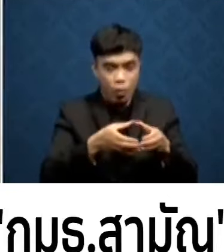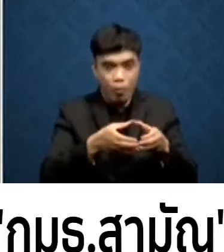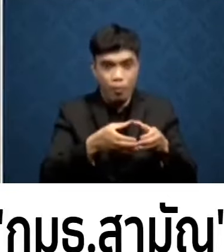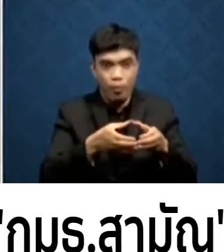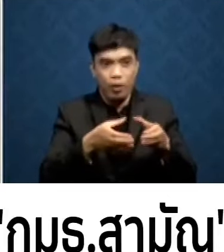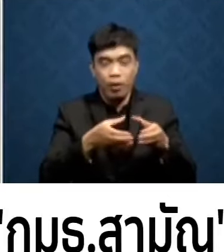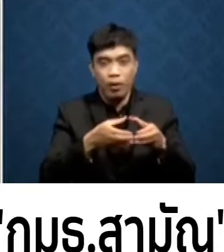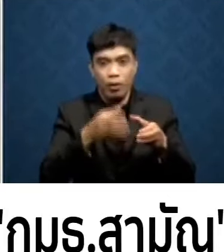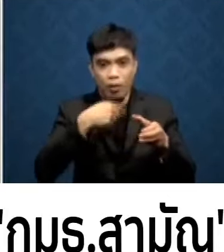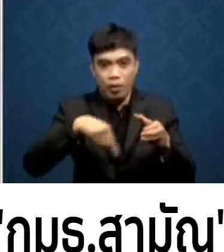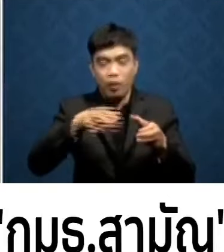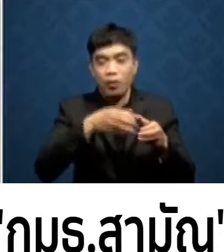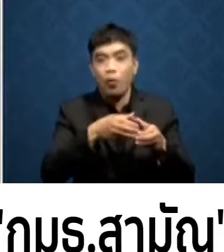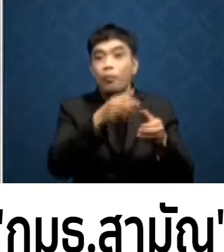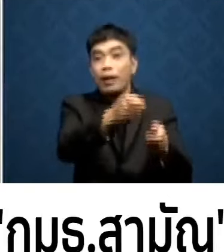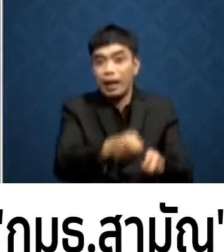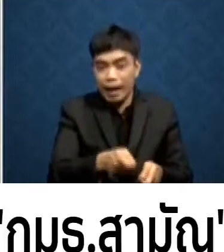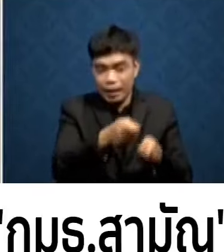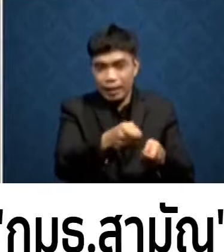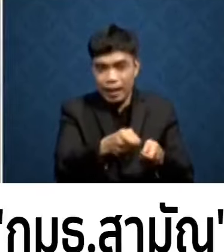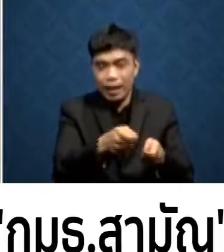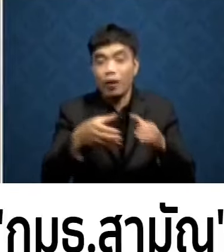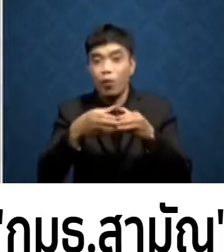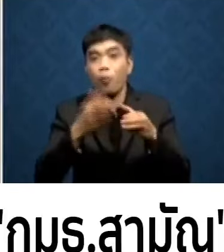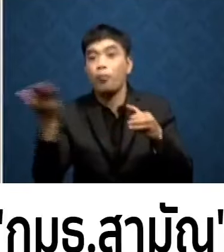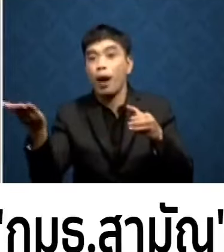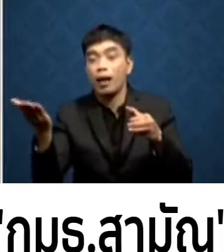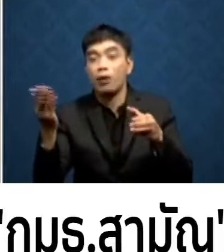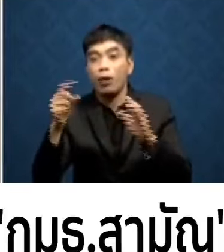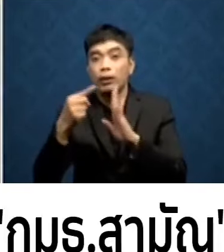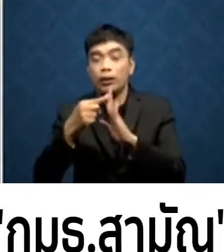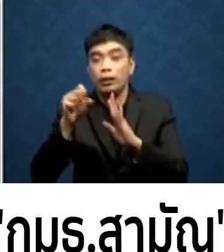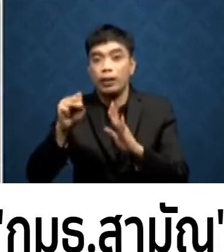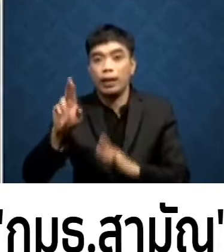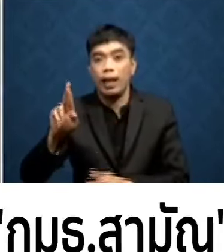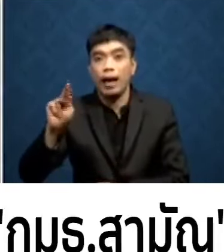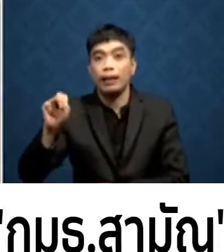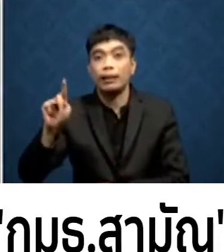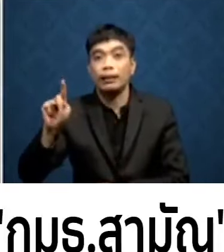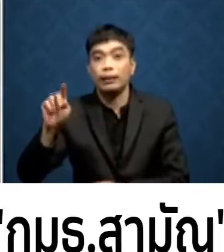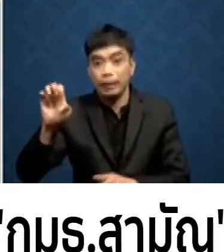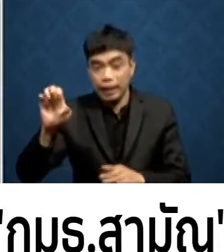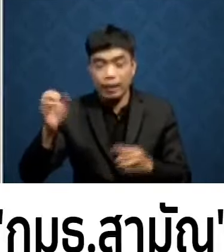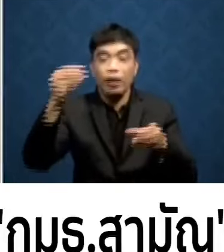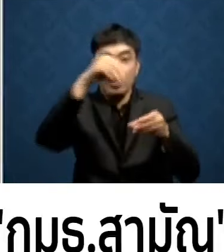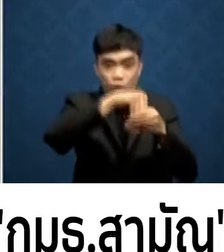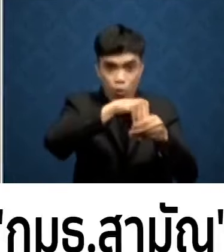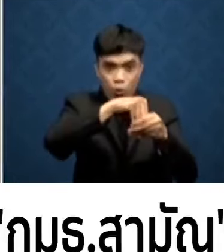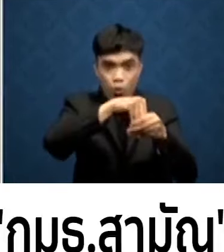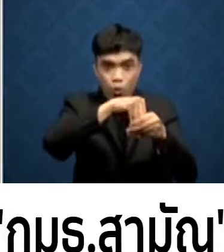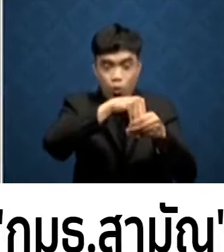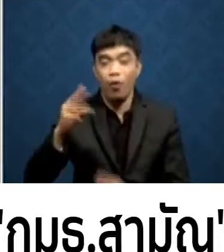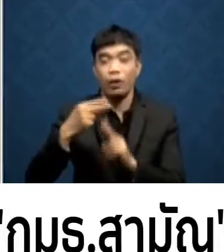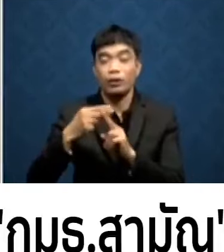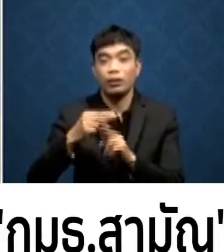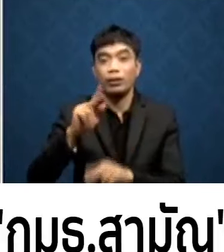เสรณีเนี่ยทุกคนก็ทำงานได้และทำงานได้ดีด้วยนะครับผมอยากจะขอเรียนอย่างนี้ว่าเราอย่าเอารม์มาใช้ใน